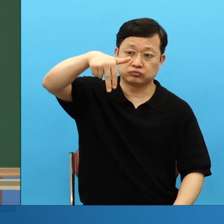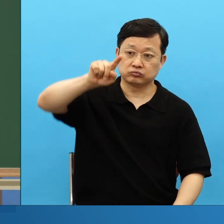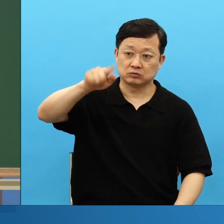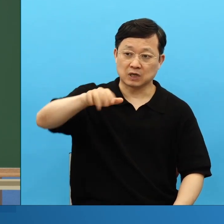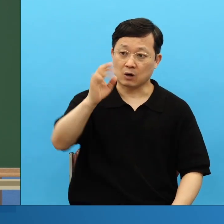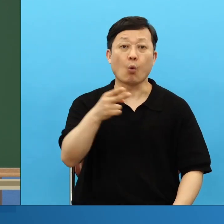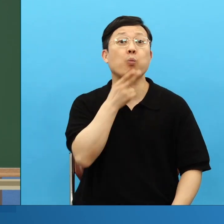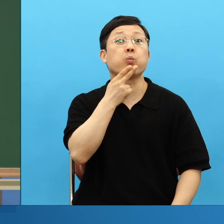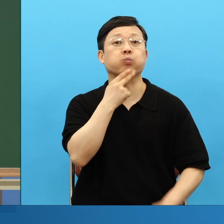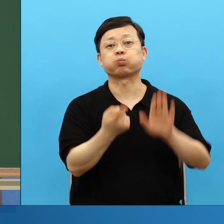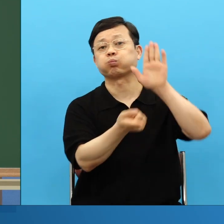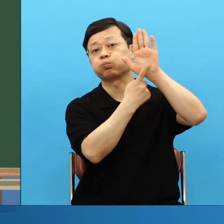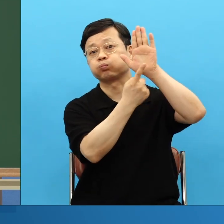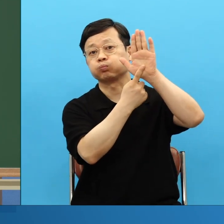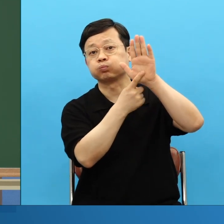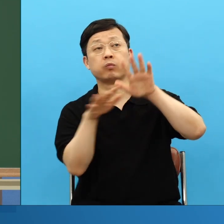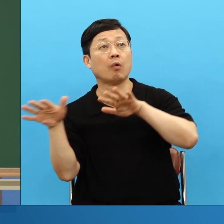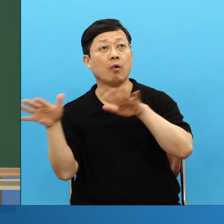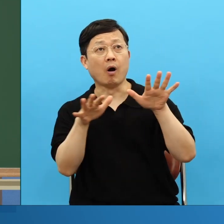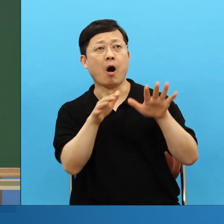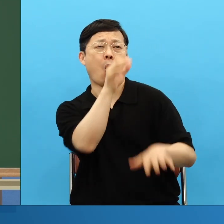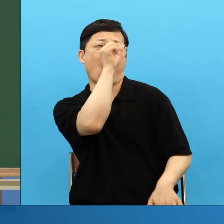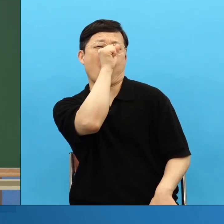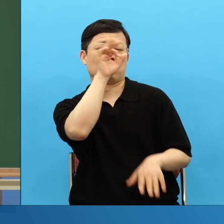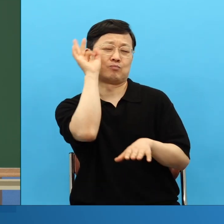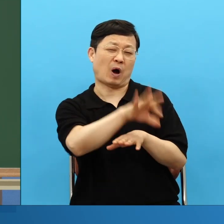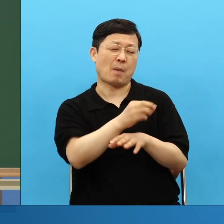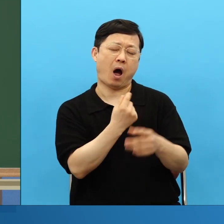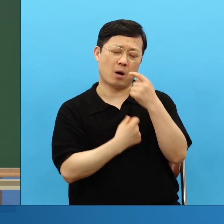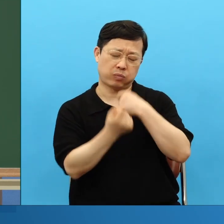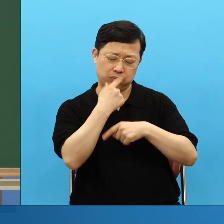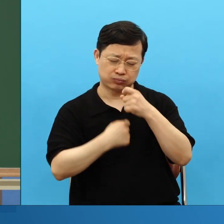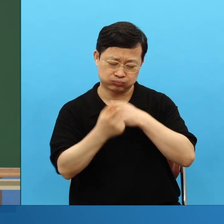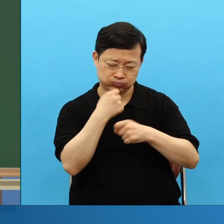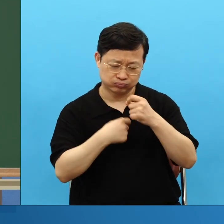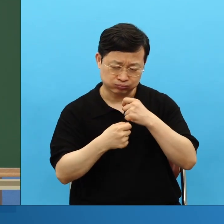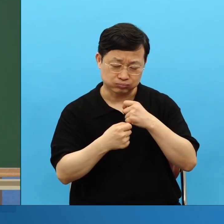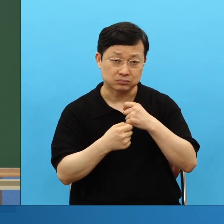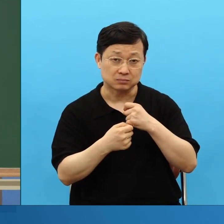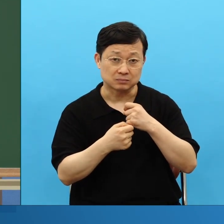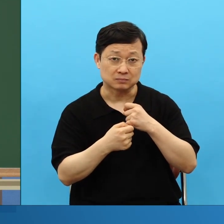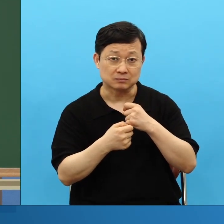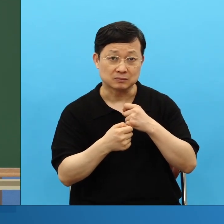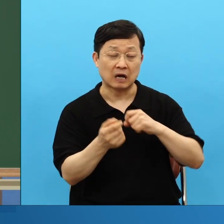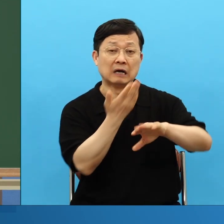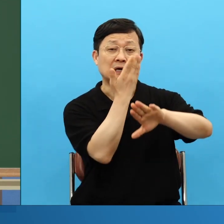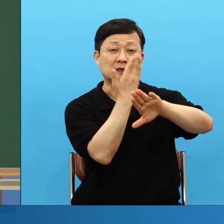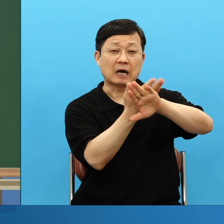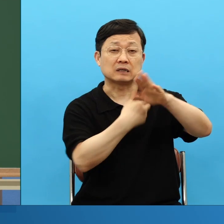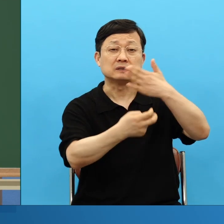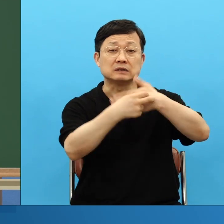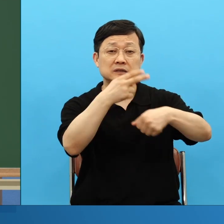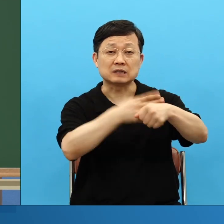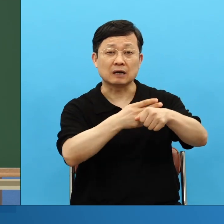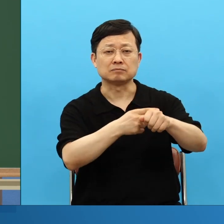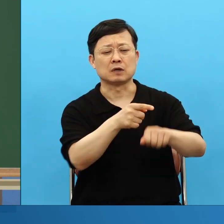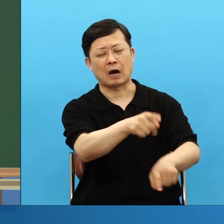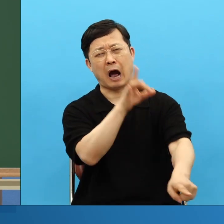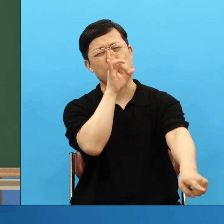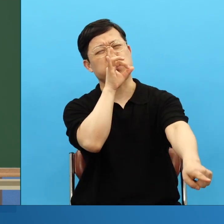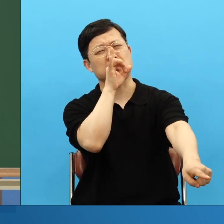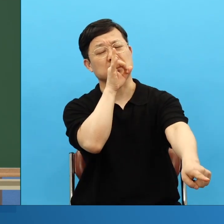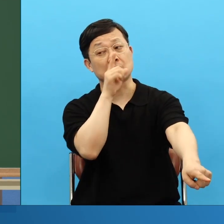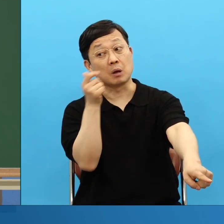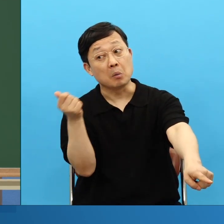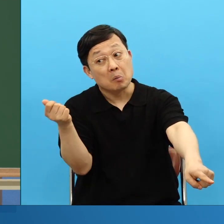거예요. 그러니까 너무도 편하게 먹었는데 많은 의사들은 처방을 안 해줬어요. 근데 일부 만약에